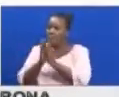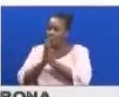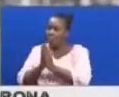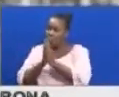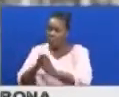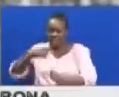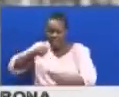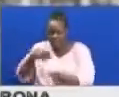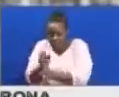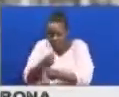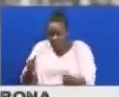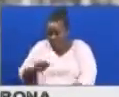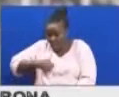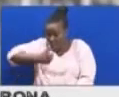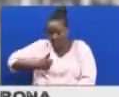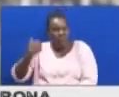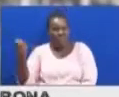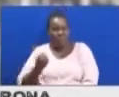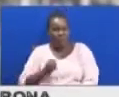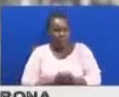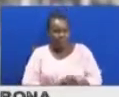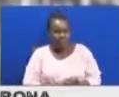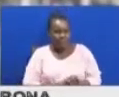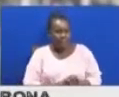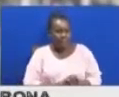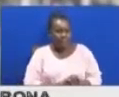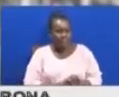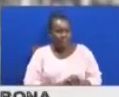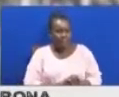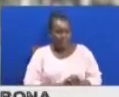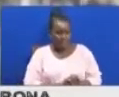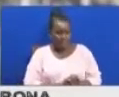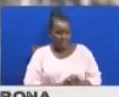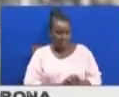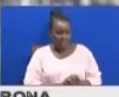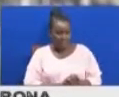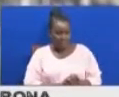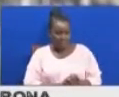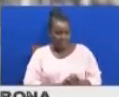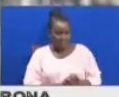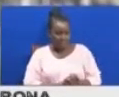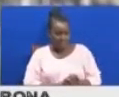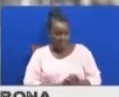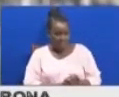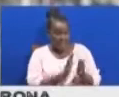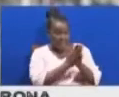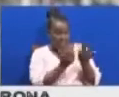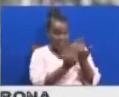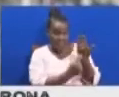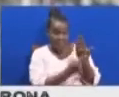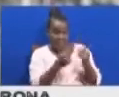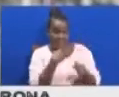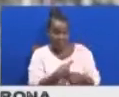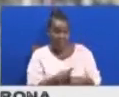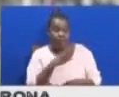maombi tu. Wanasema kusoma katika Zaburi ya 23, Bwana ndiye mchungaji wangu, sitaogopa mabaya. Yani hiyo tu inatosha kwamba rais wetu ameona